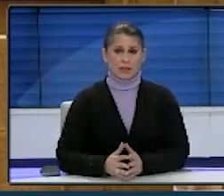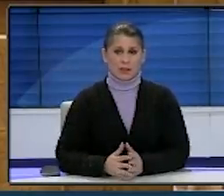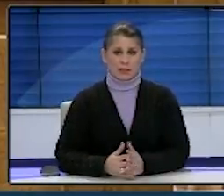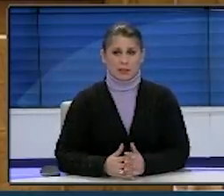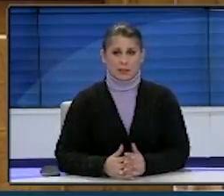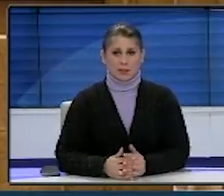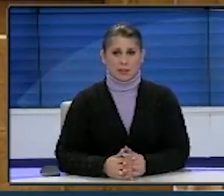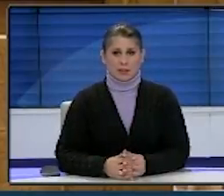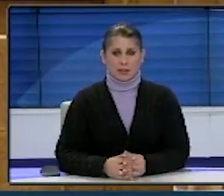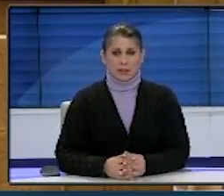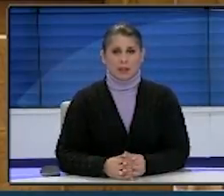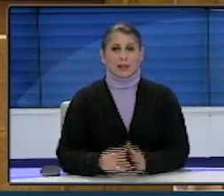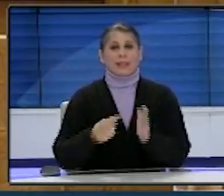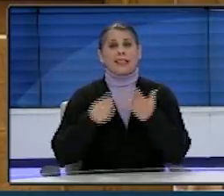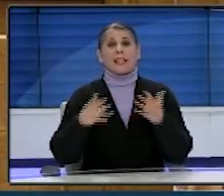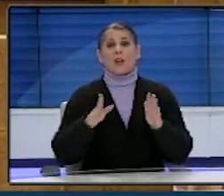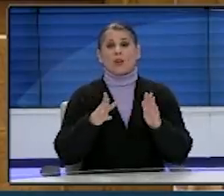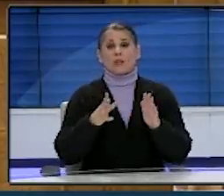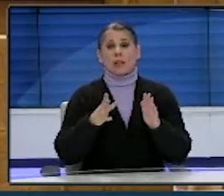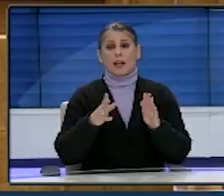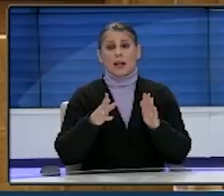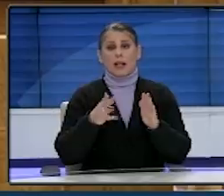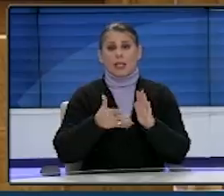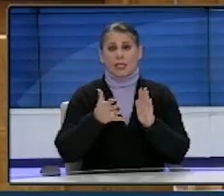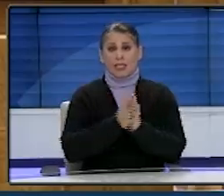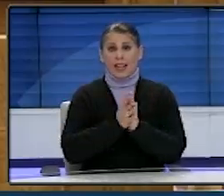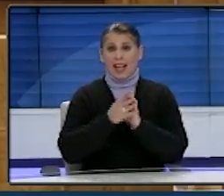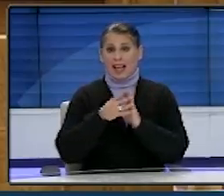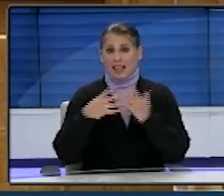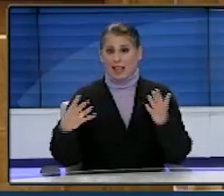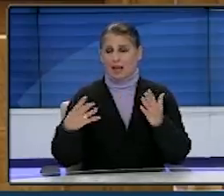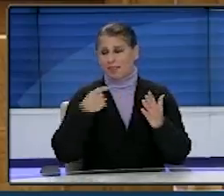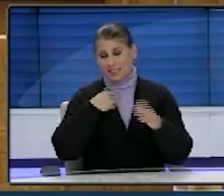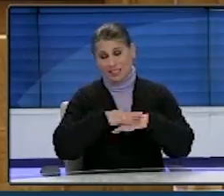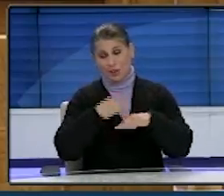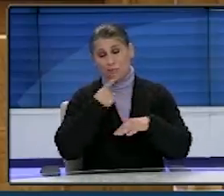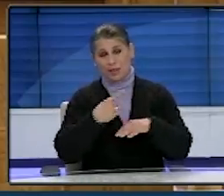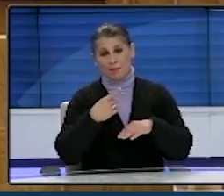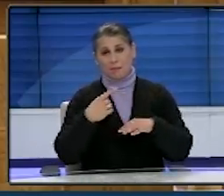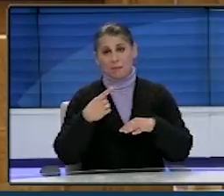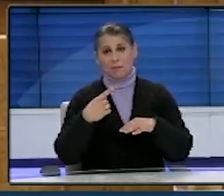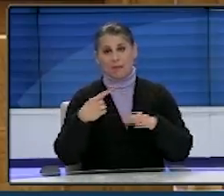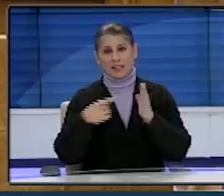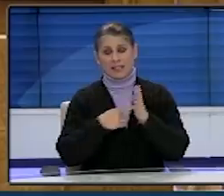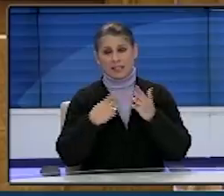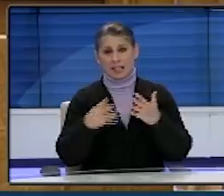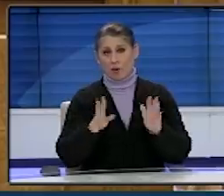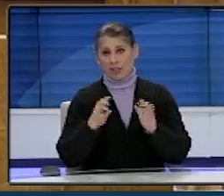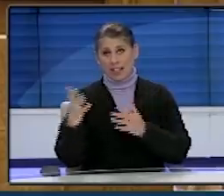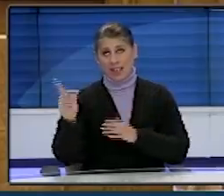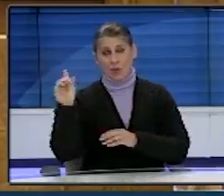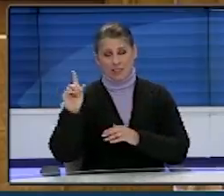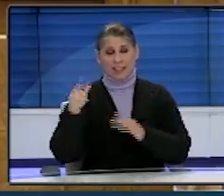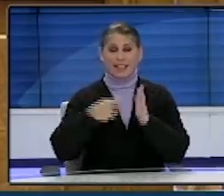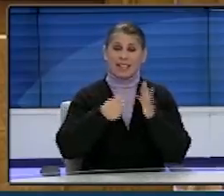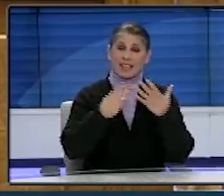Το 1919, ναι. Πότε είπα? Α, εντάξει. Θα διορθωθεί στα πρακτικά.